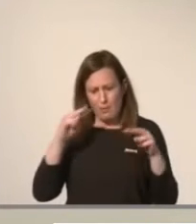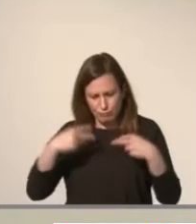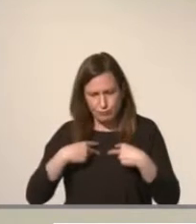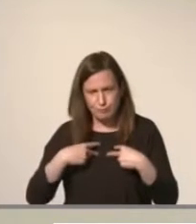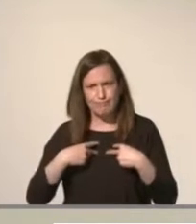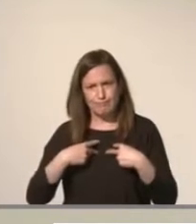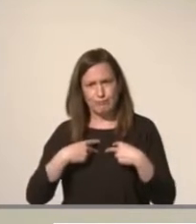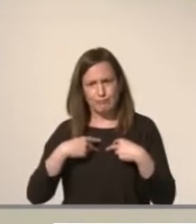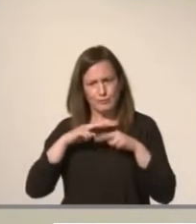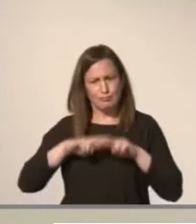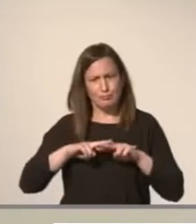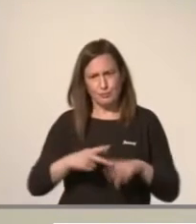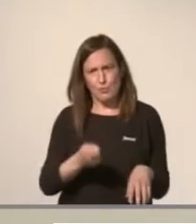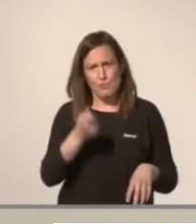No?